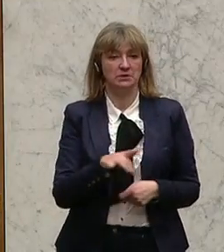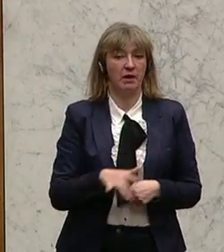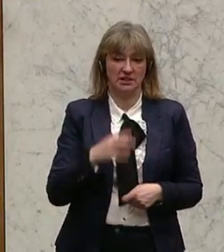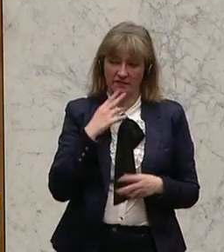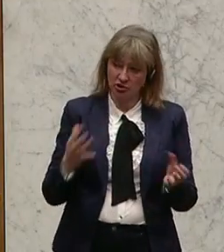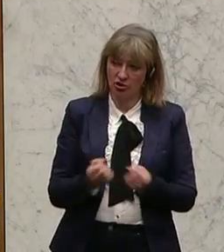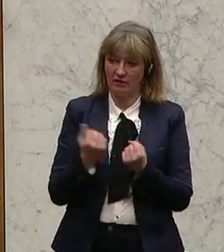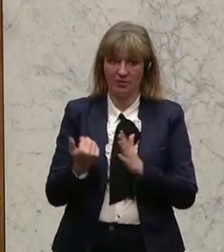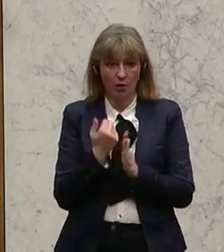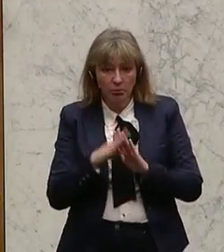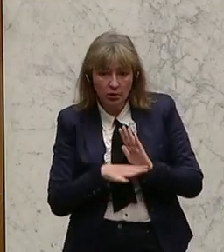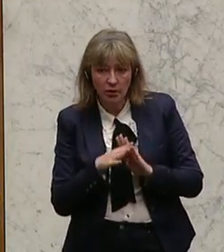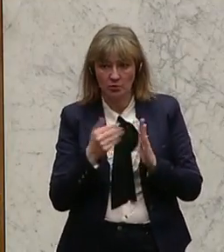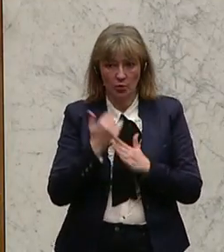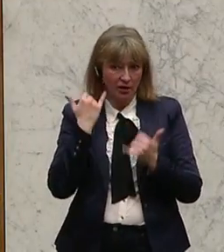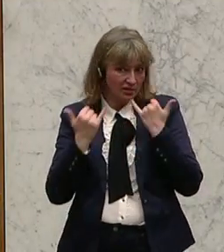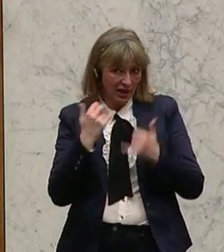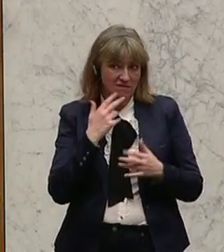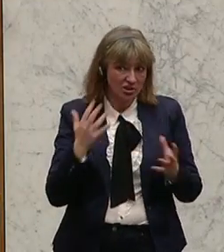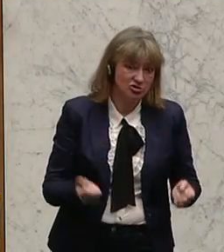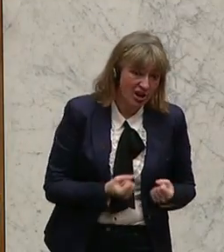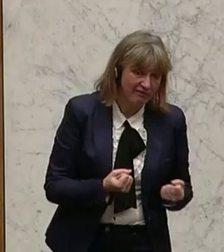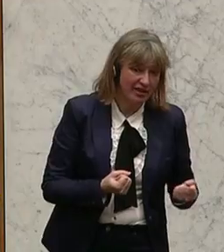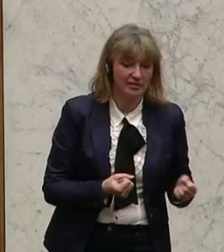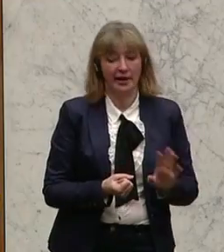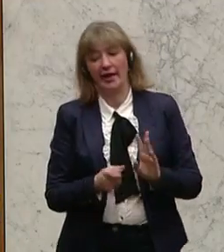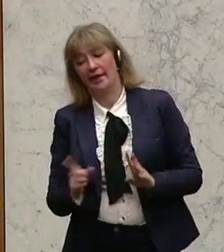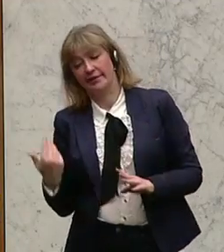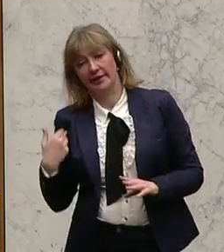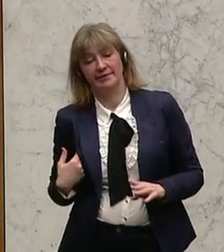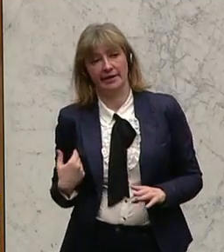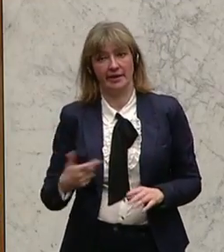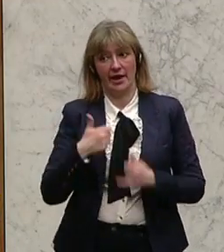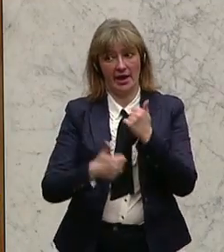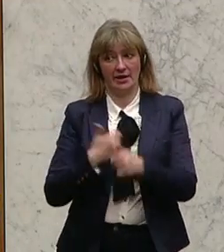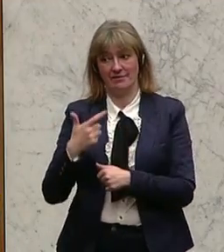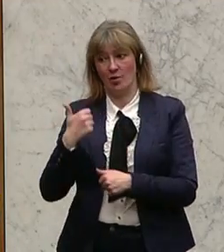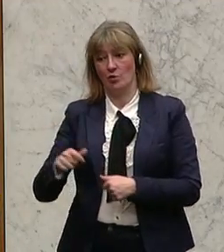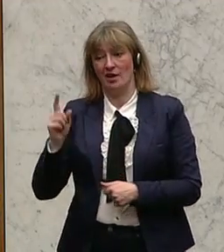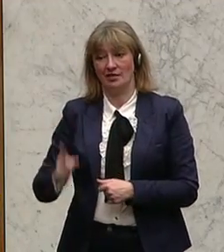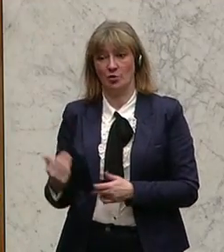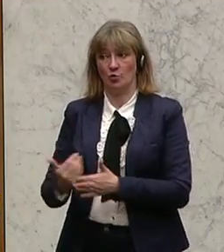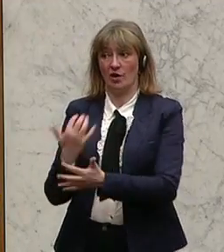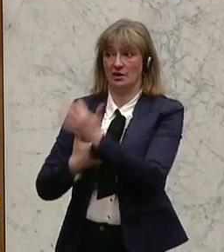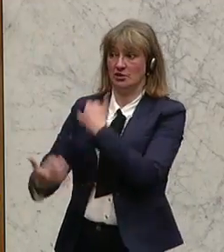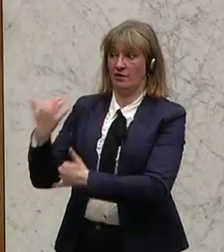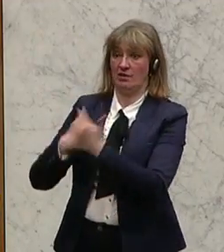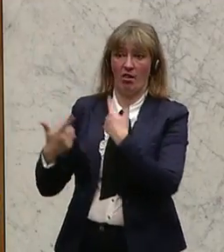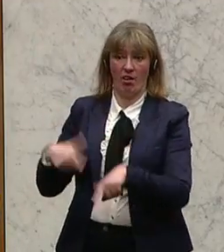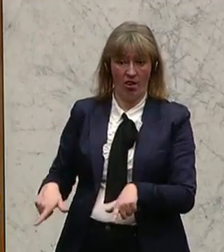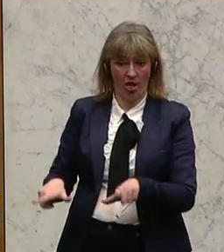will mit neuen Programmen und neuen Ideen, aber auf der anderen Seite in einem Jahr 100.000 neue Zuwanderer ins Land